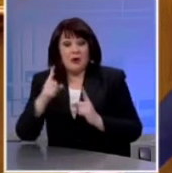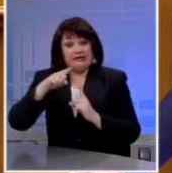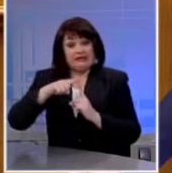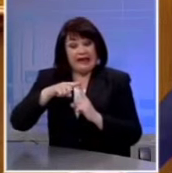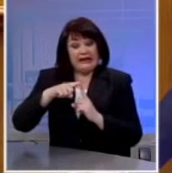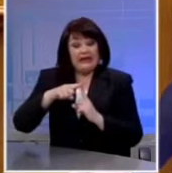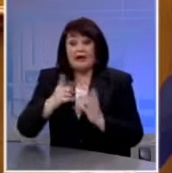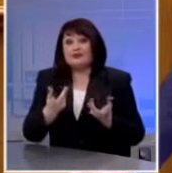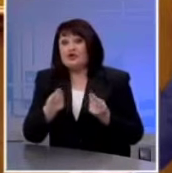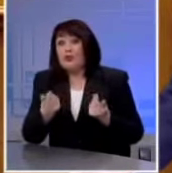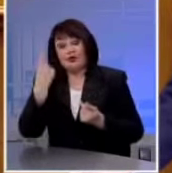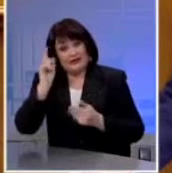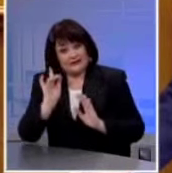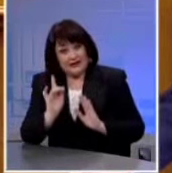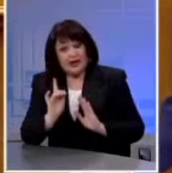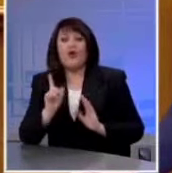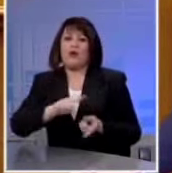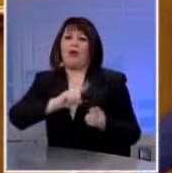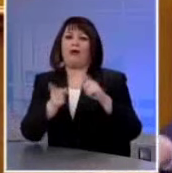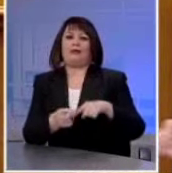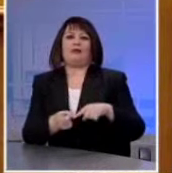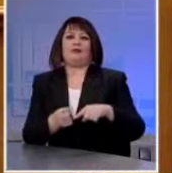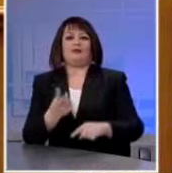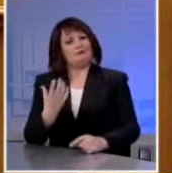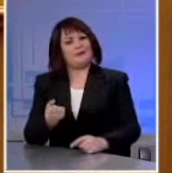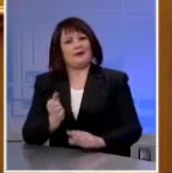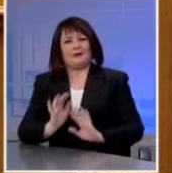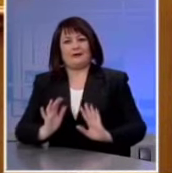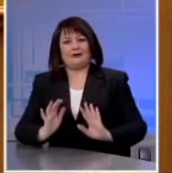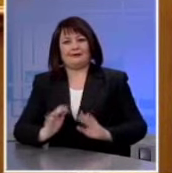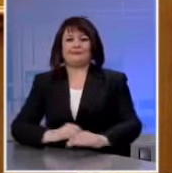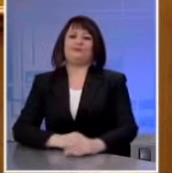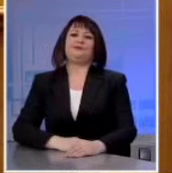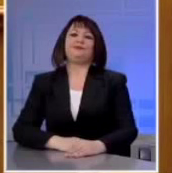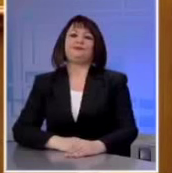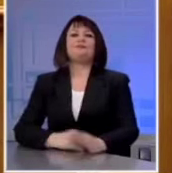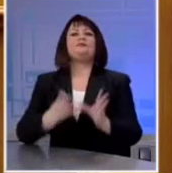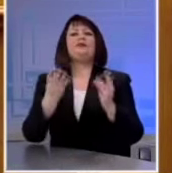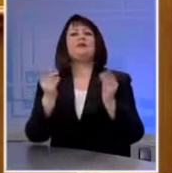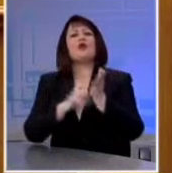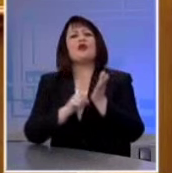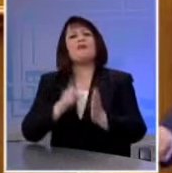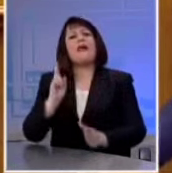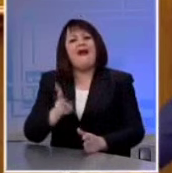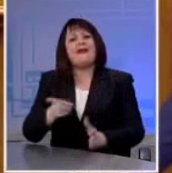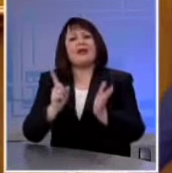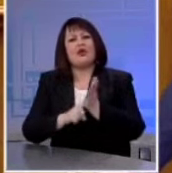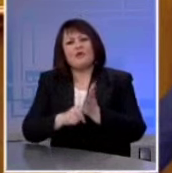αδυναμίας. Το ακριβώς αντίθετο ισχύει. Η πολυνομία και η κακονομία